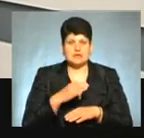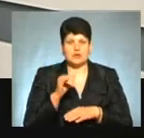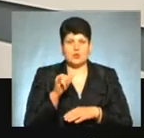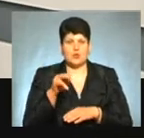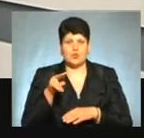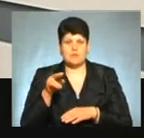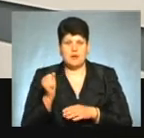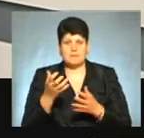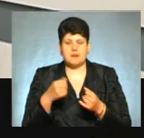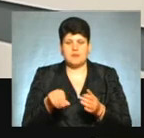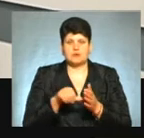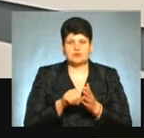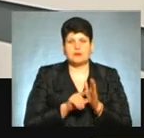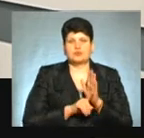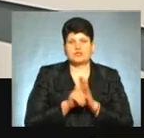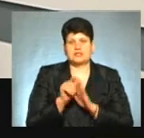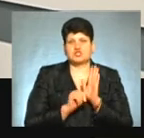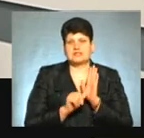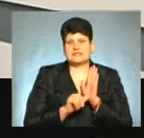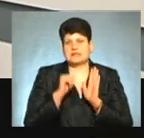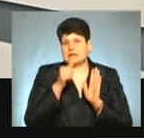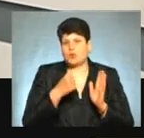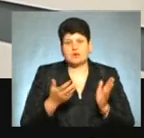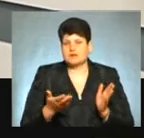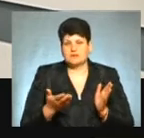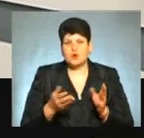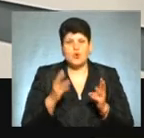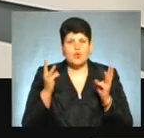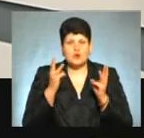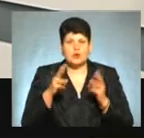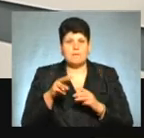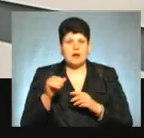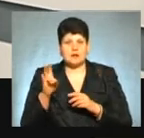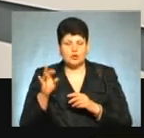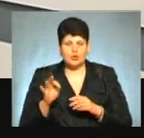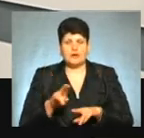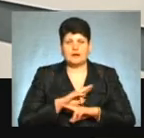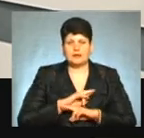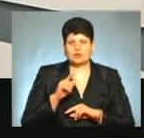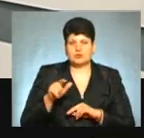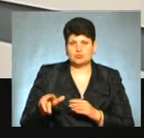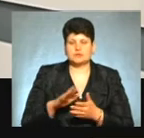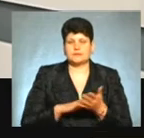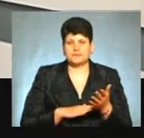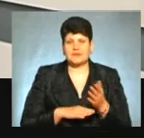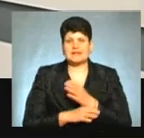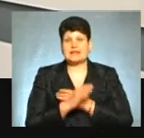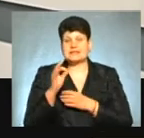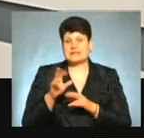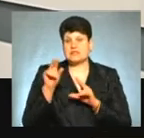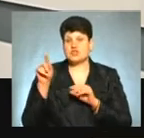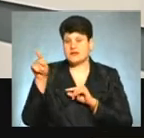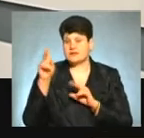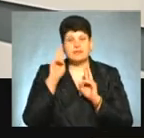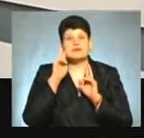УПА брали участь навіть в боях, навіть на початку 60-х. Відповідно, горіло і майно, і гинули люди. Далі схід, на щастя, для